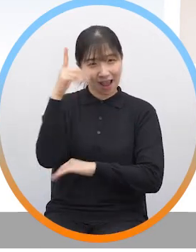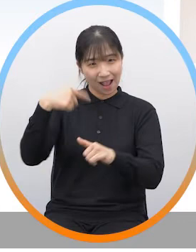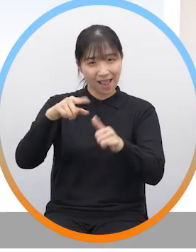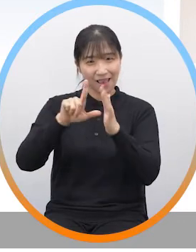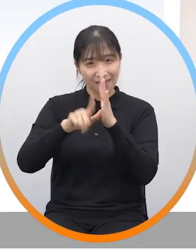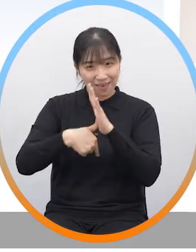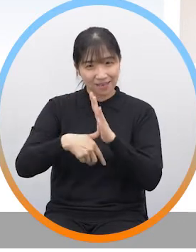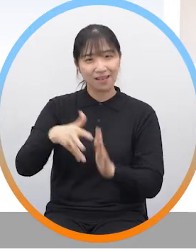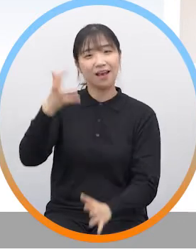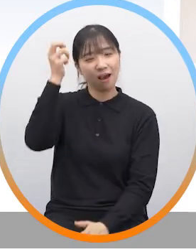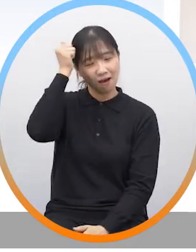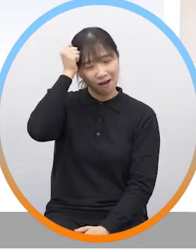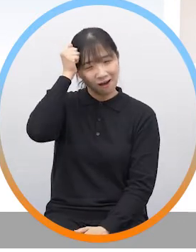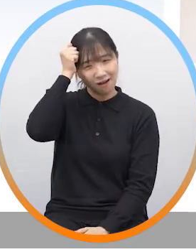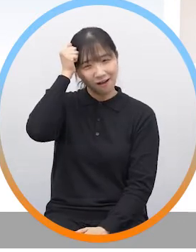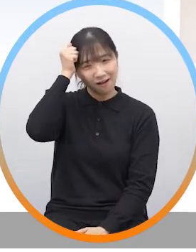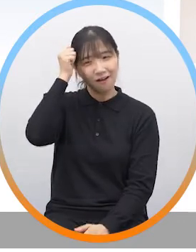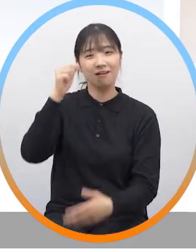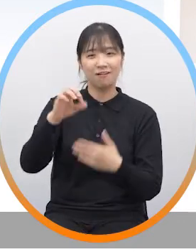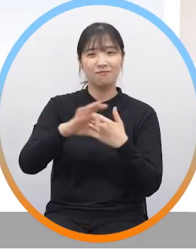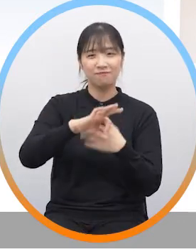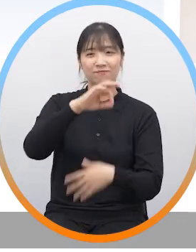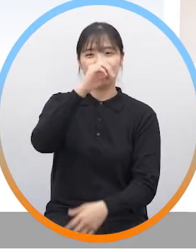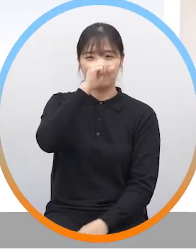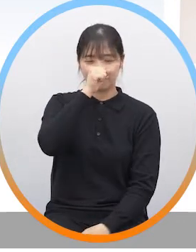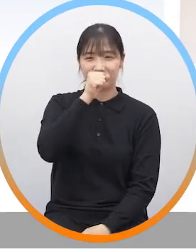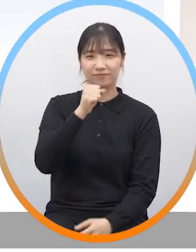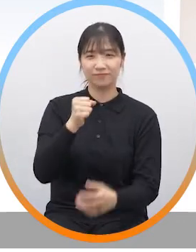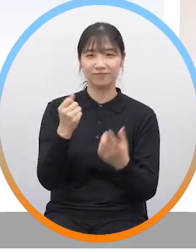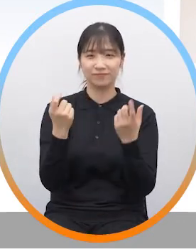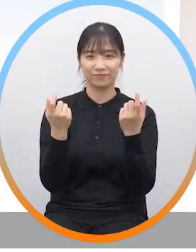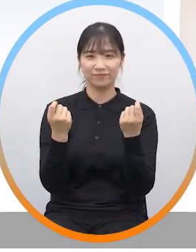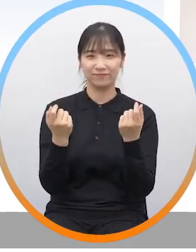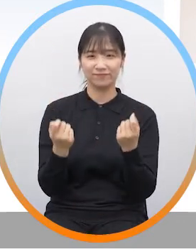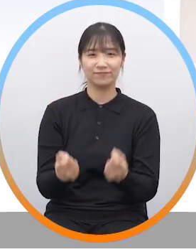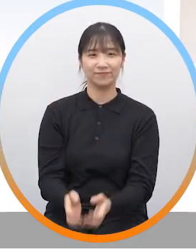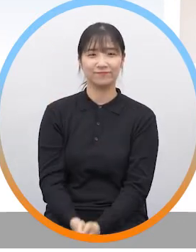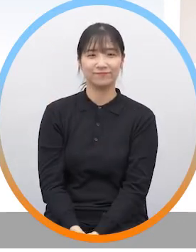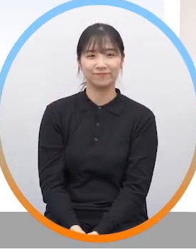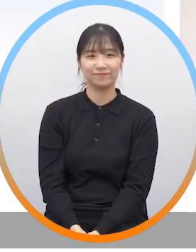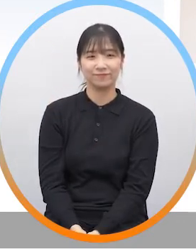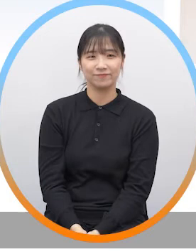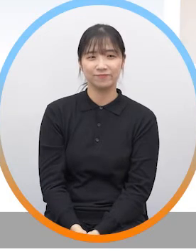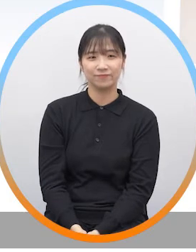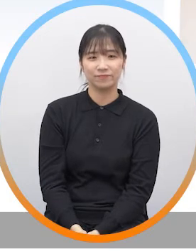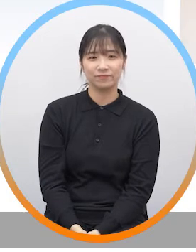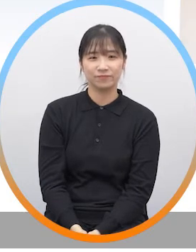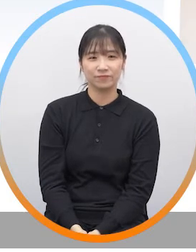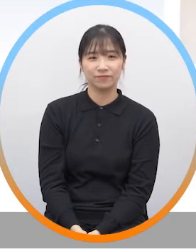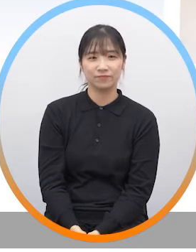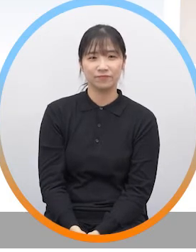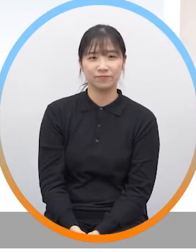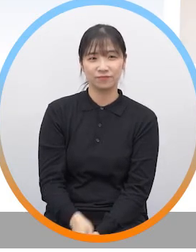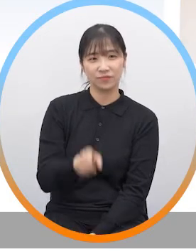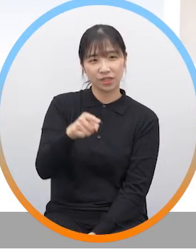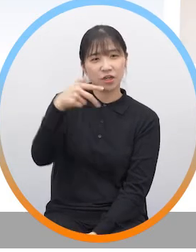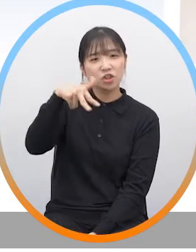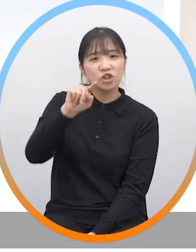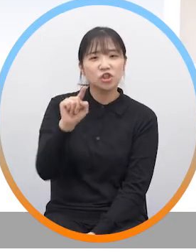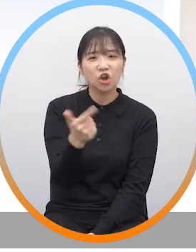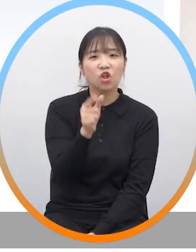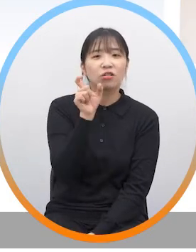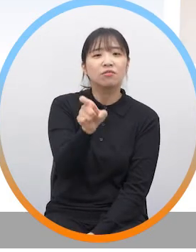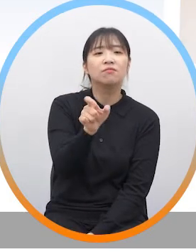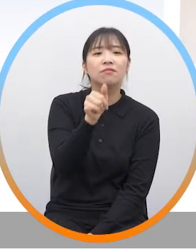때 조금 염두에 두시면 많은 교양이 되겠습니다. 자, 전자가 돼